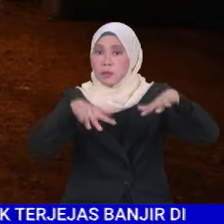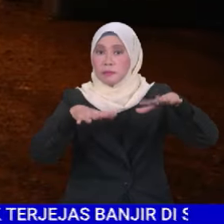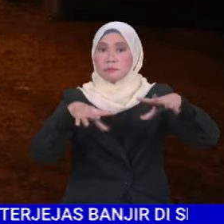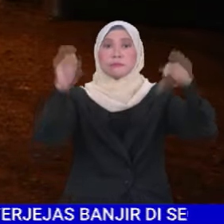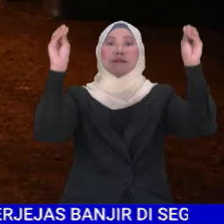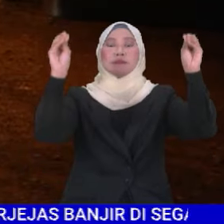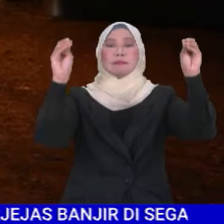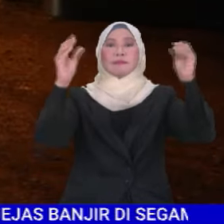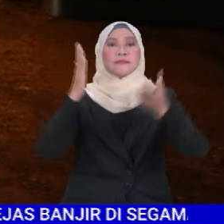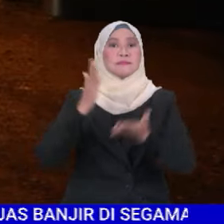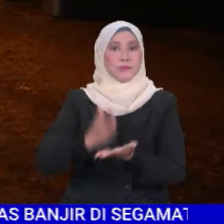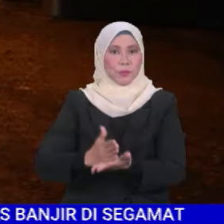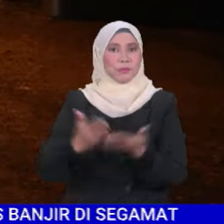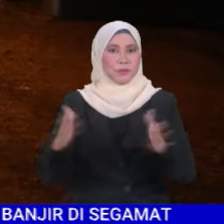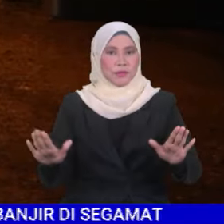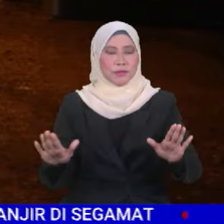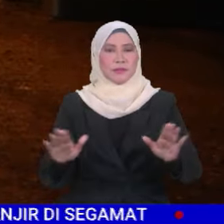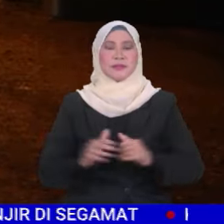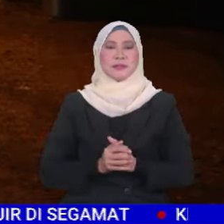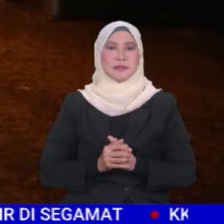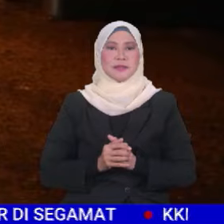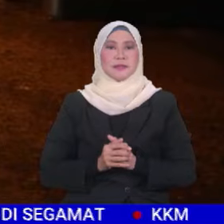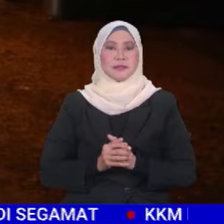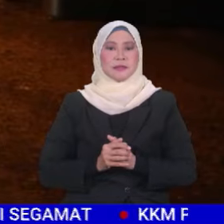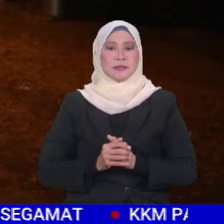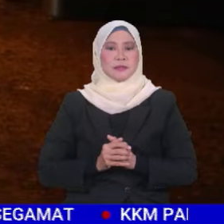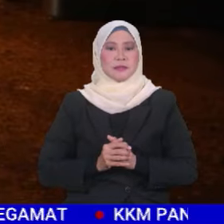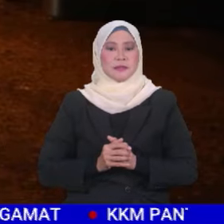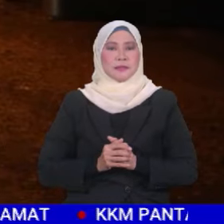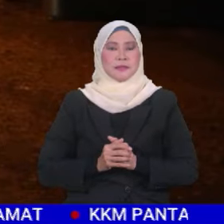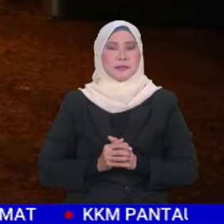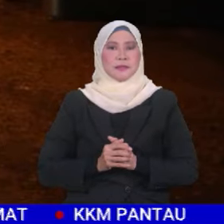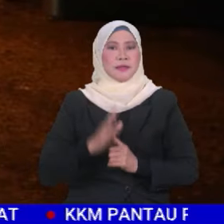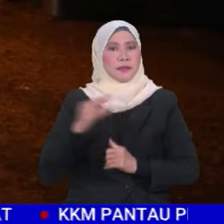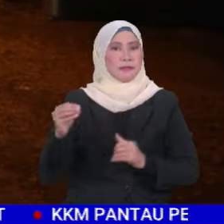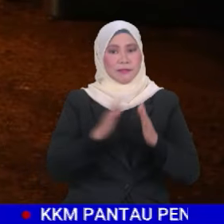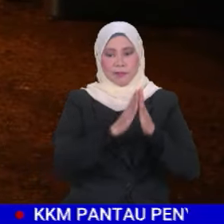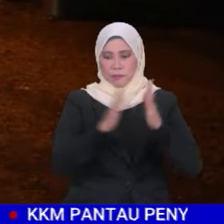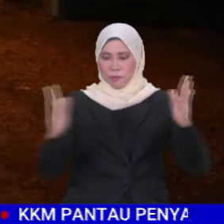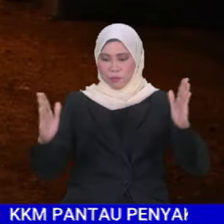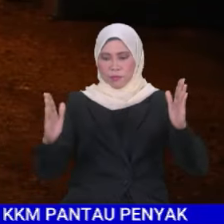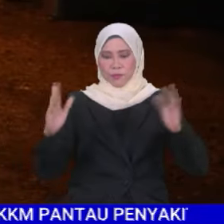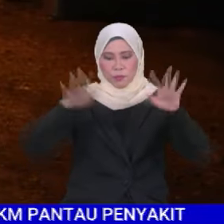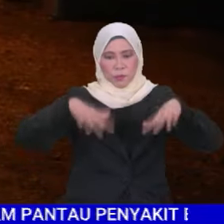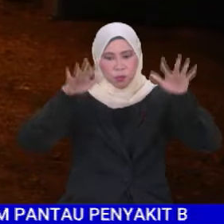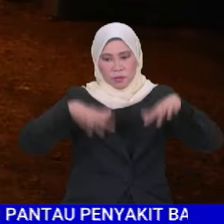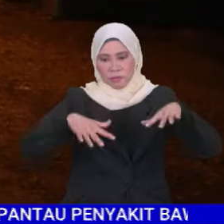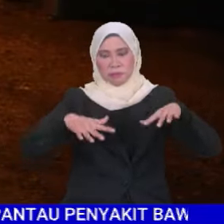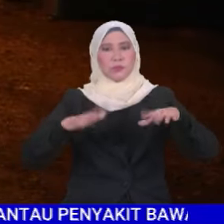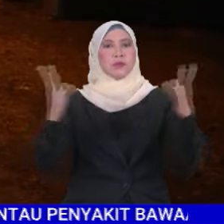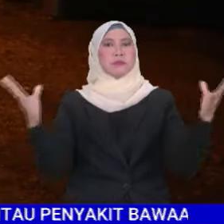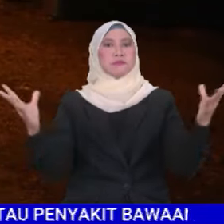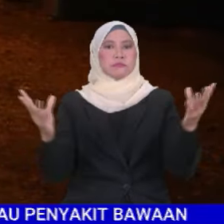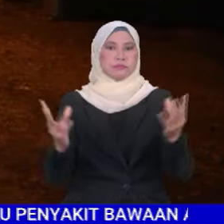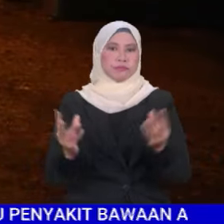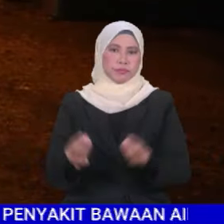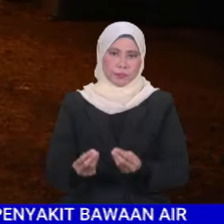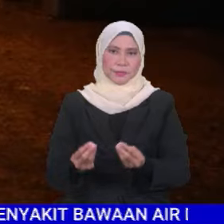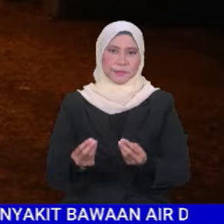berhenti di sini dan merekalah secara keseluruhan kekerapan dan tempo hujan di sini juga telah berkurangan